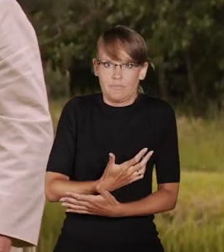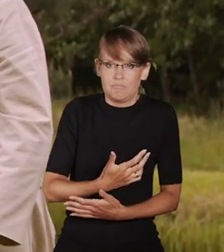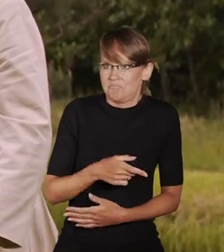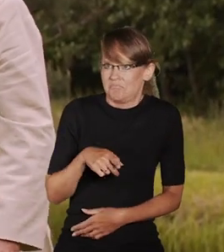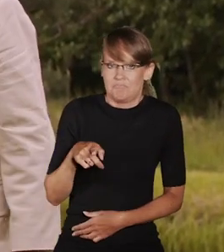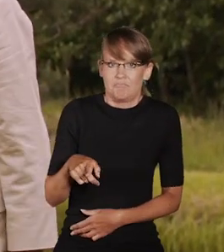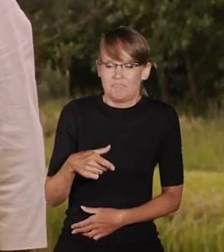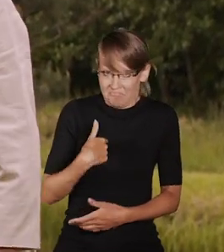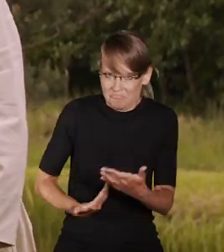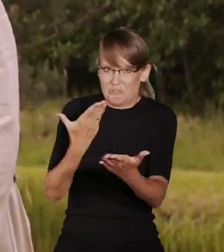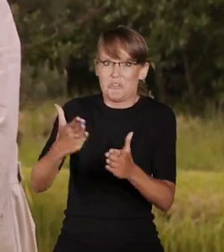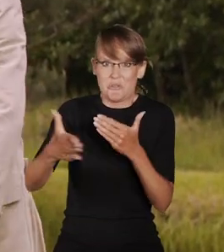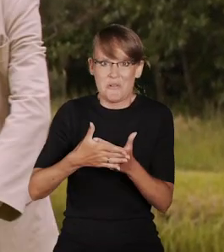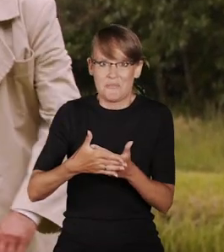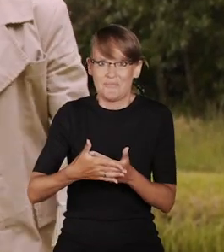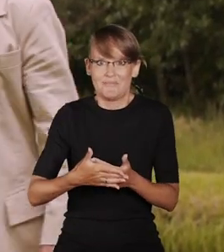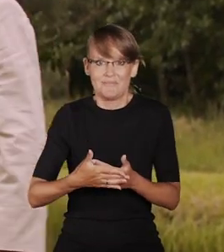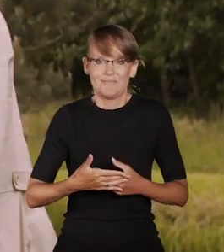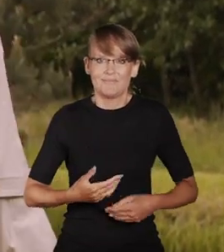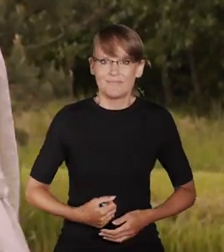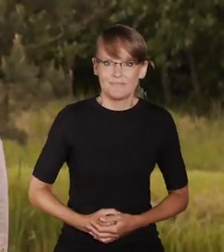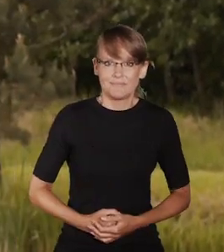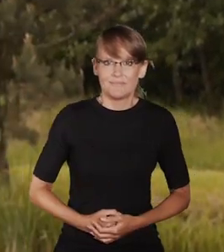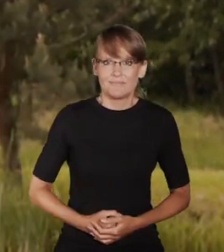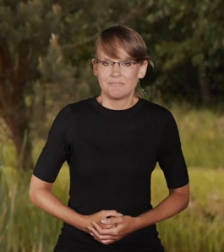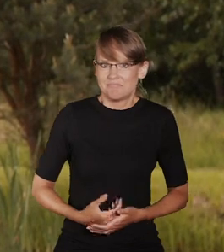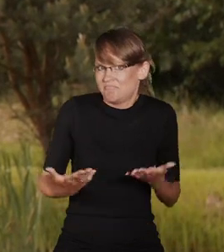Nie chce pani. No to nie!